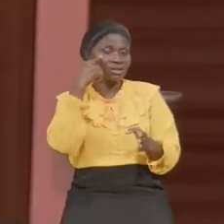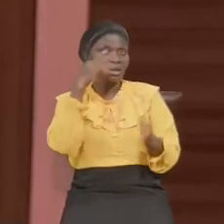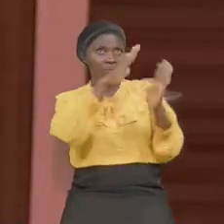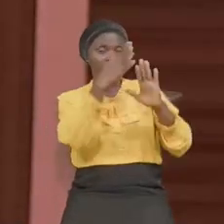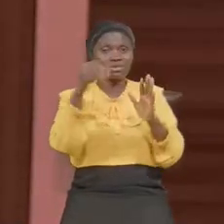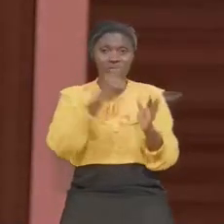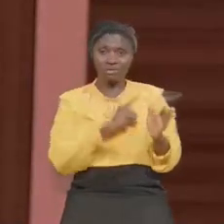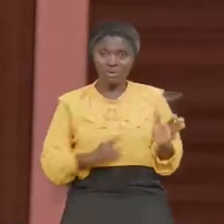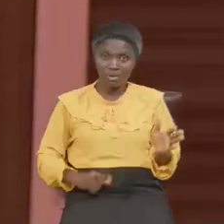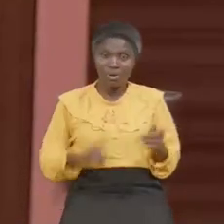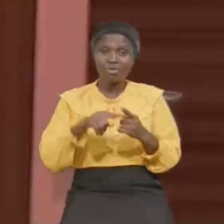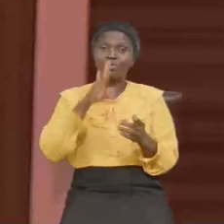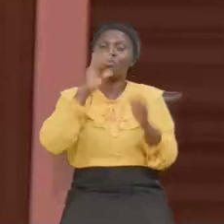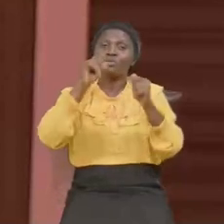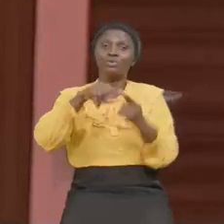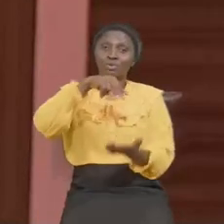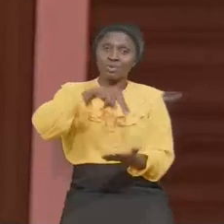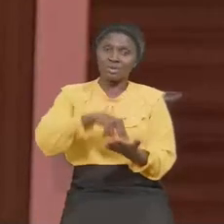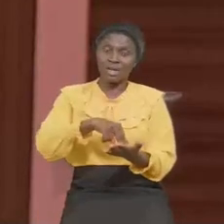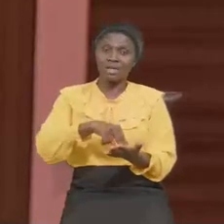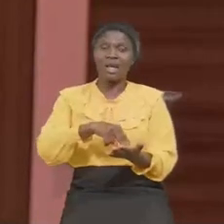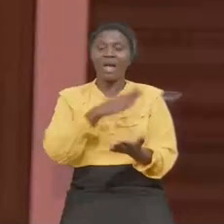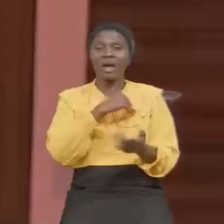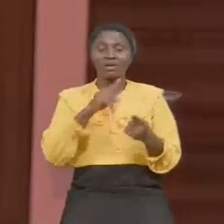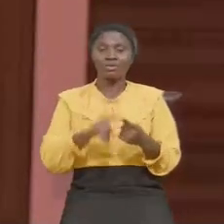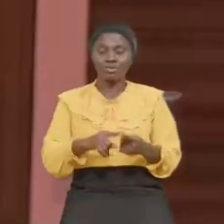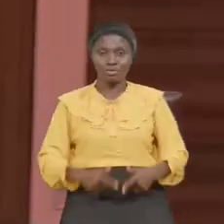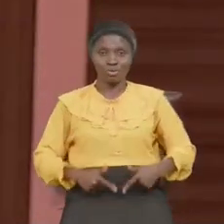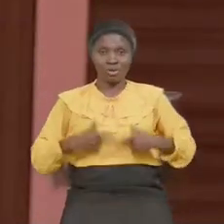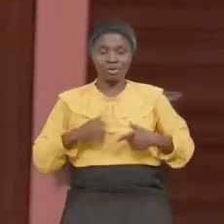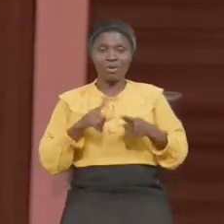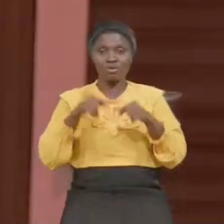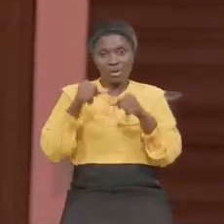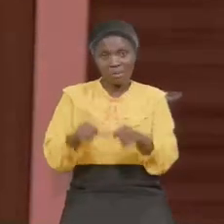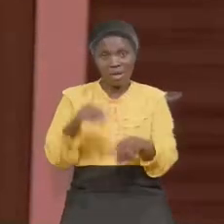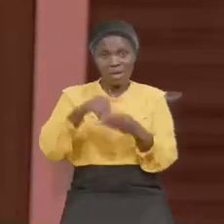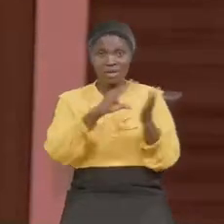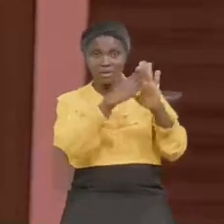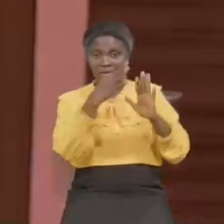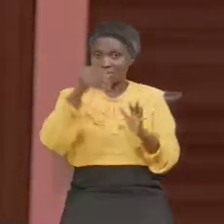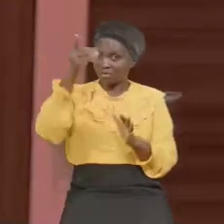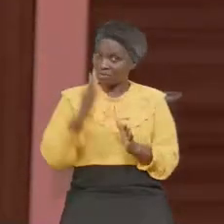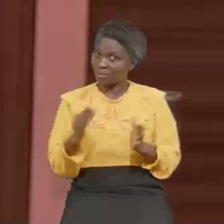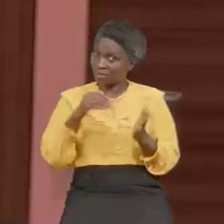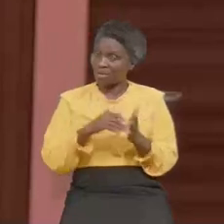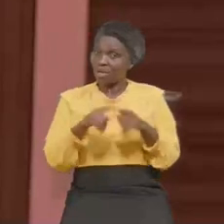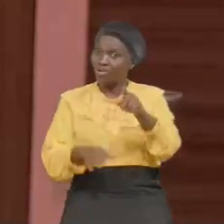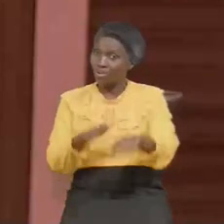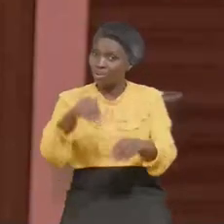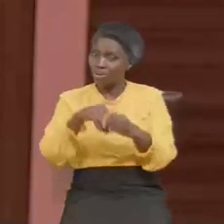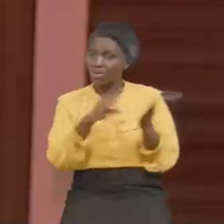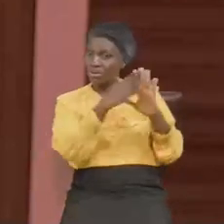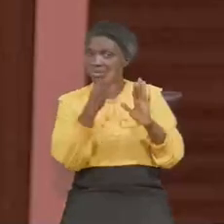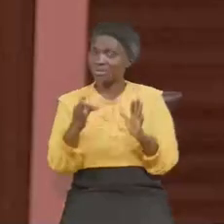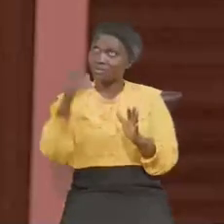présence de Dieu, pour vivre dans la présence de Dieu, si tu veux demeurer dans la présence de Dieu, si tu veux marcher dans la présence de Dieu, de